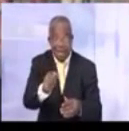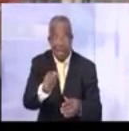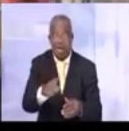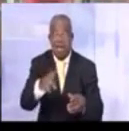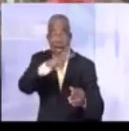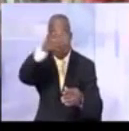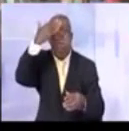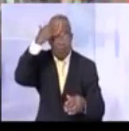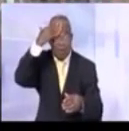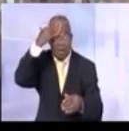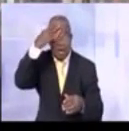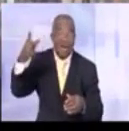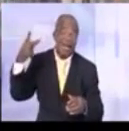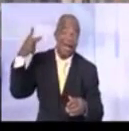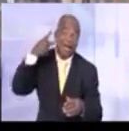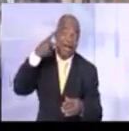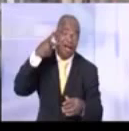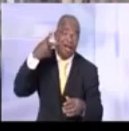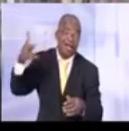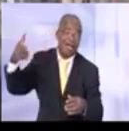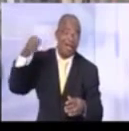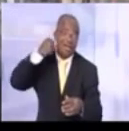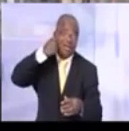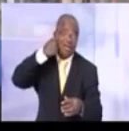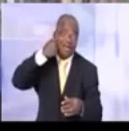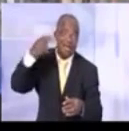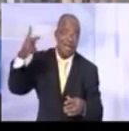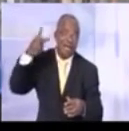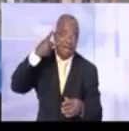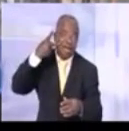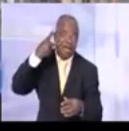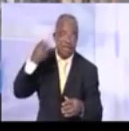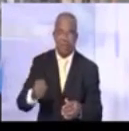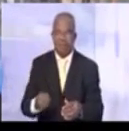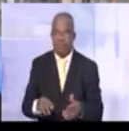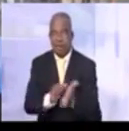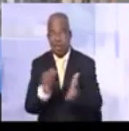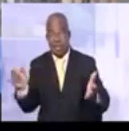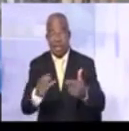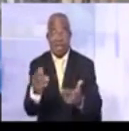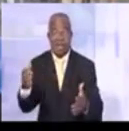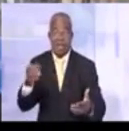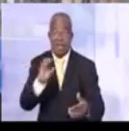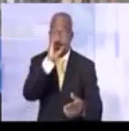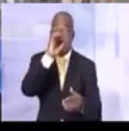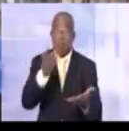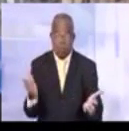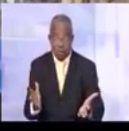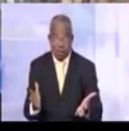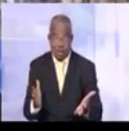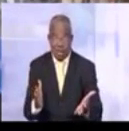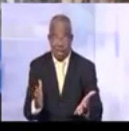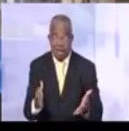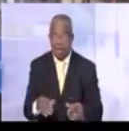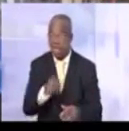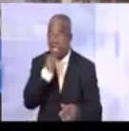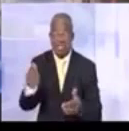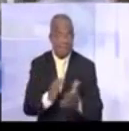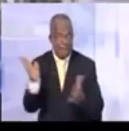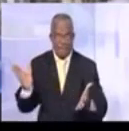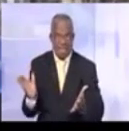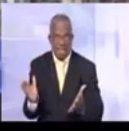au niveau des débits de boissons, qu'est-ce qui est vendu? Quel type de boisson qui est vendu?